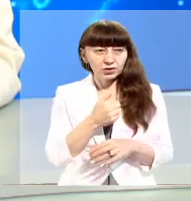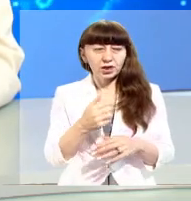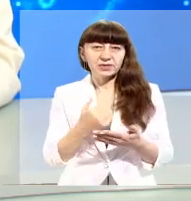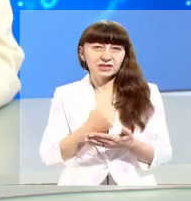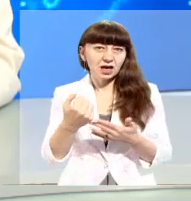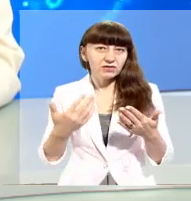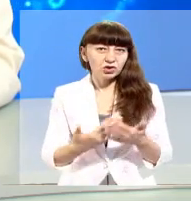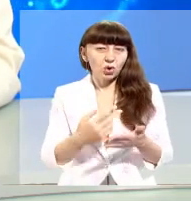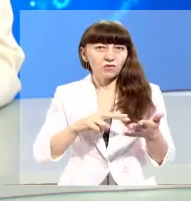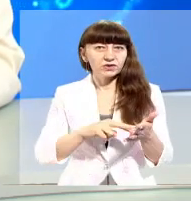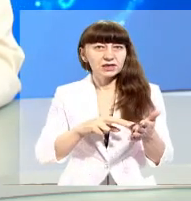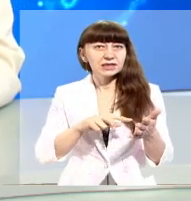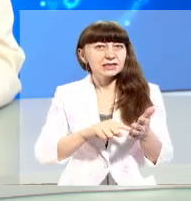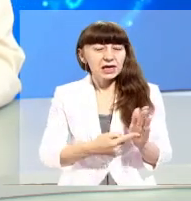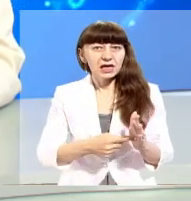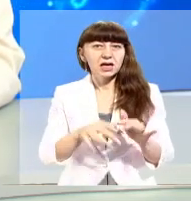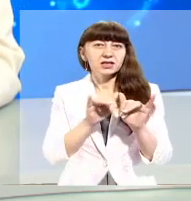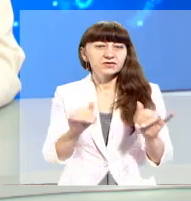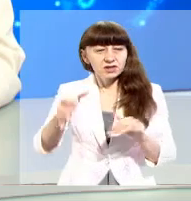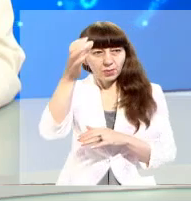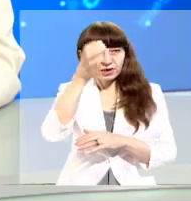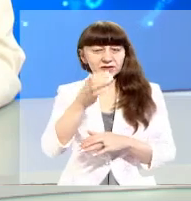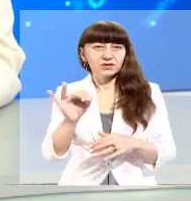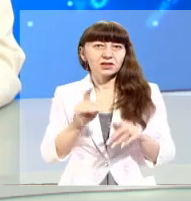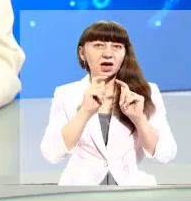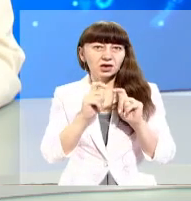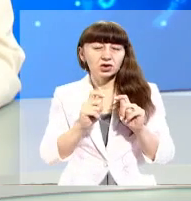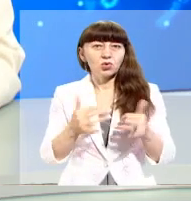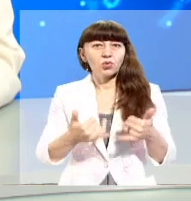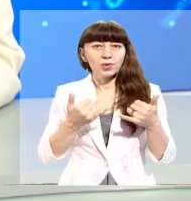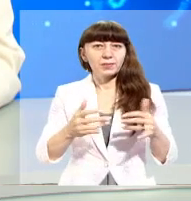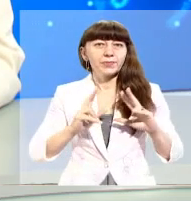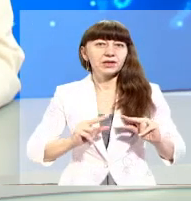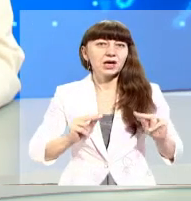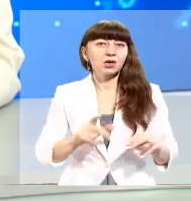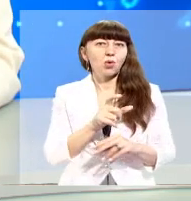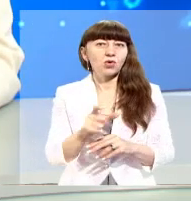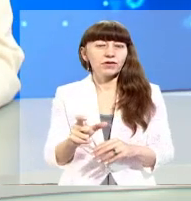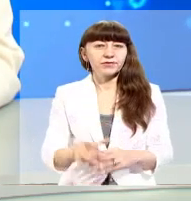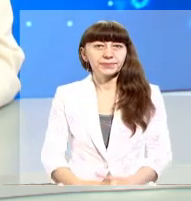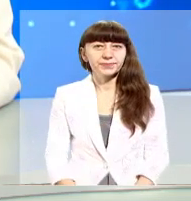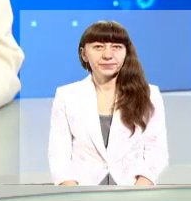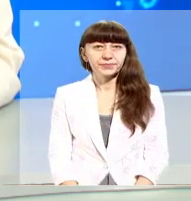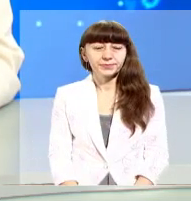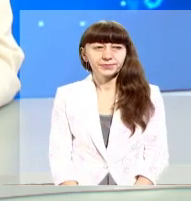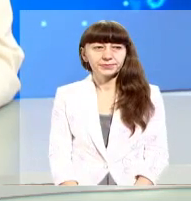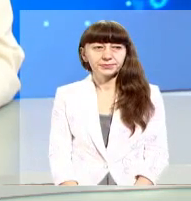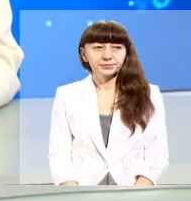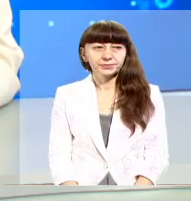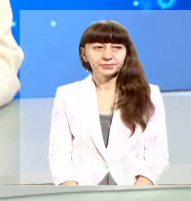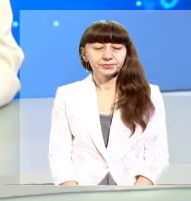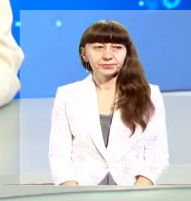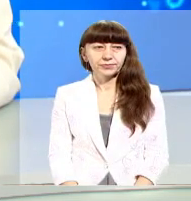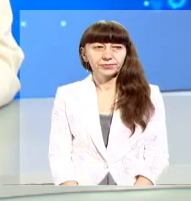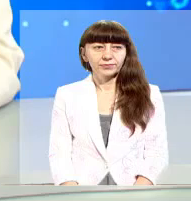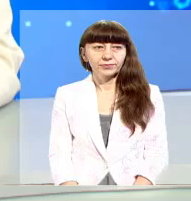новые цели в развитии сферы образования в районе, а также наградили заслуженных педагогов. О темпах развития и поставленных целях в сфере образования